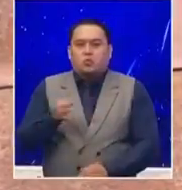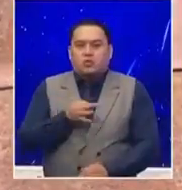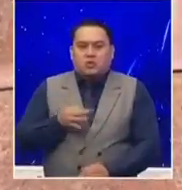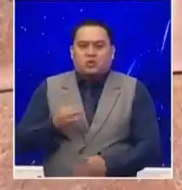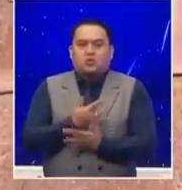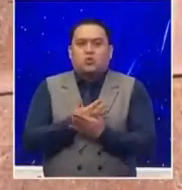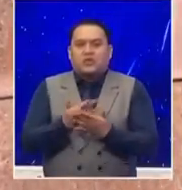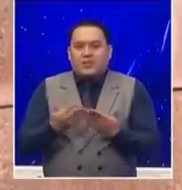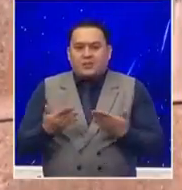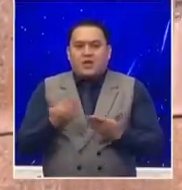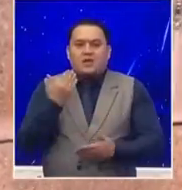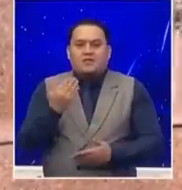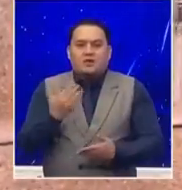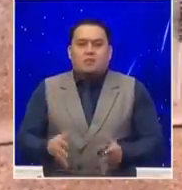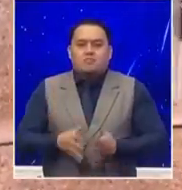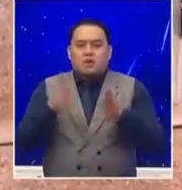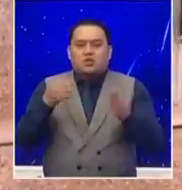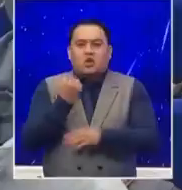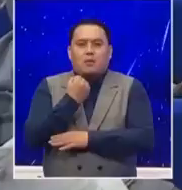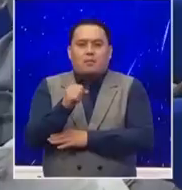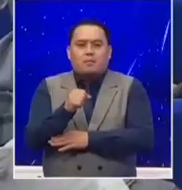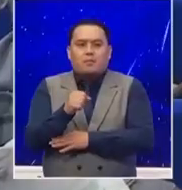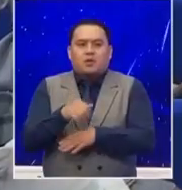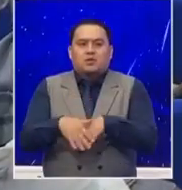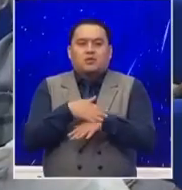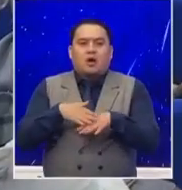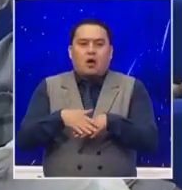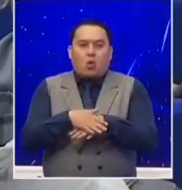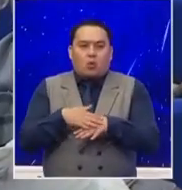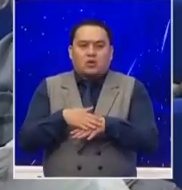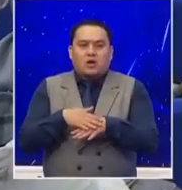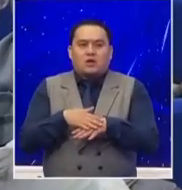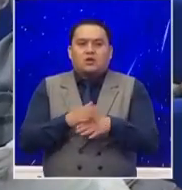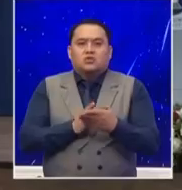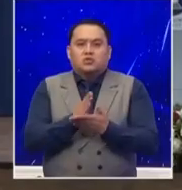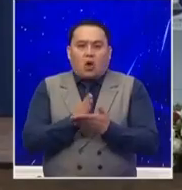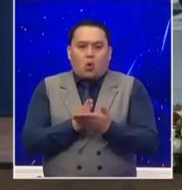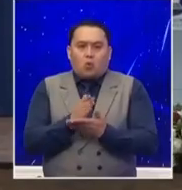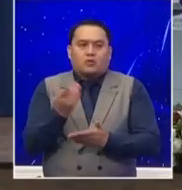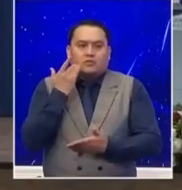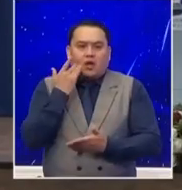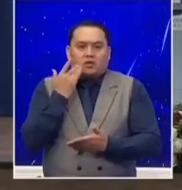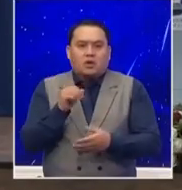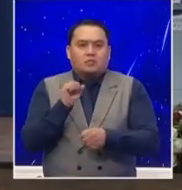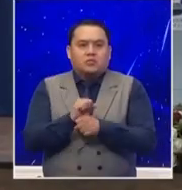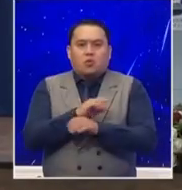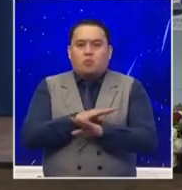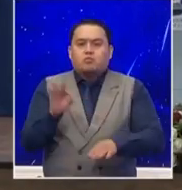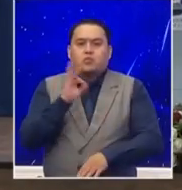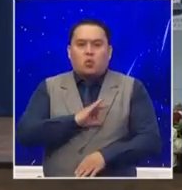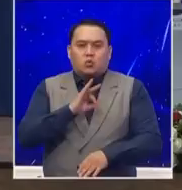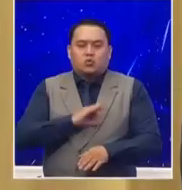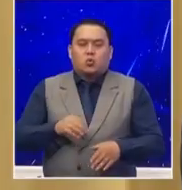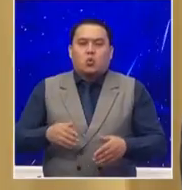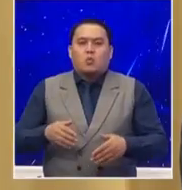и другие. Однако его самая большая победа – признание народа. И даже выйдя на заслуженный отдых, он не переставал приносить пользу